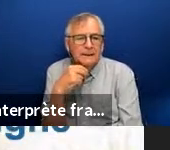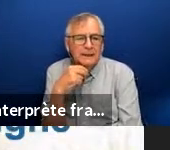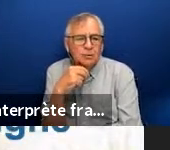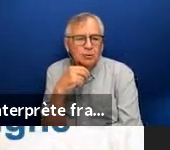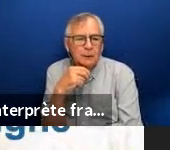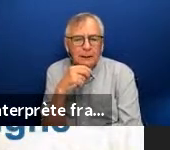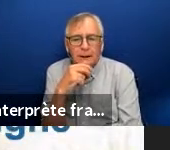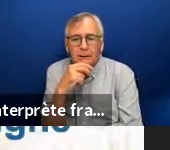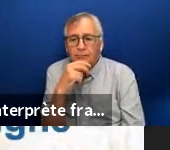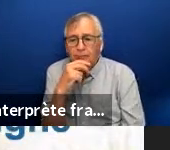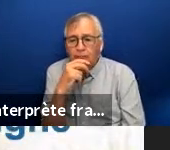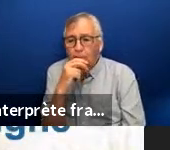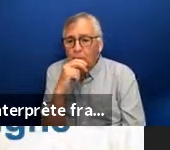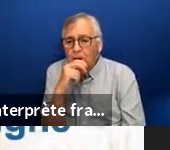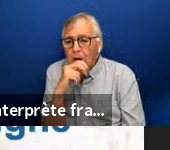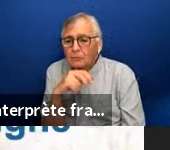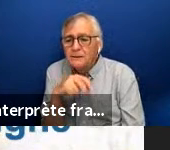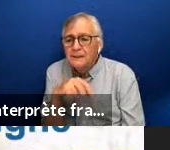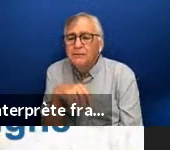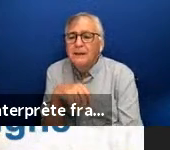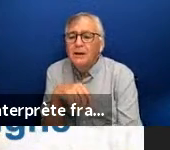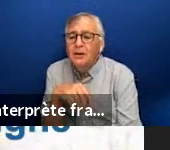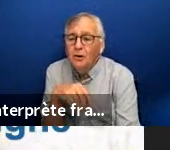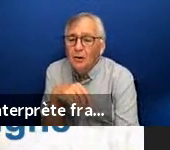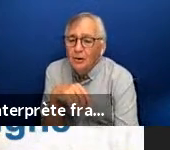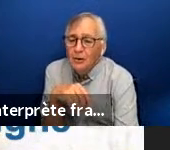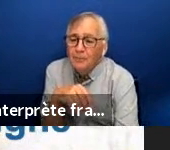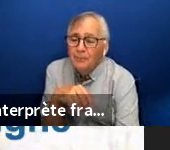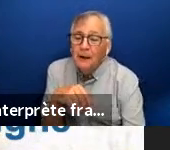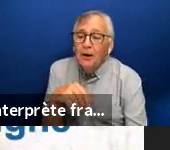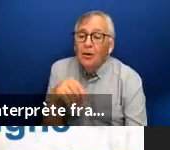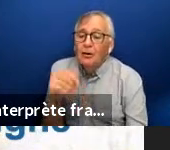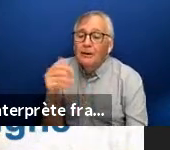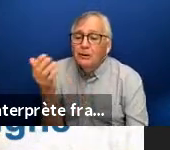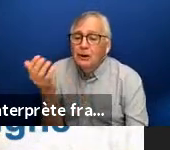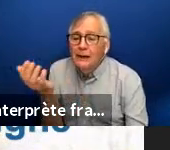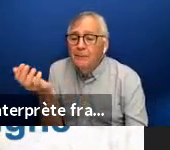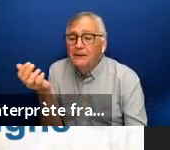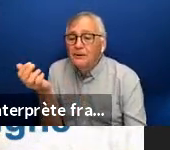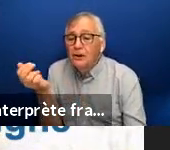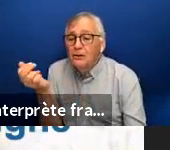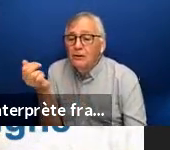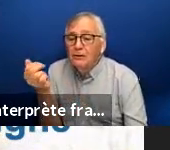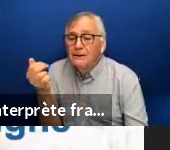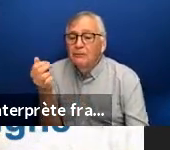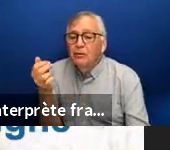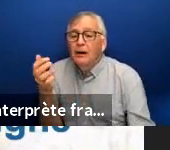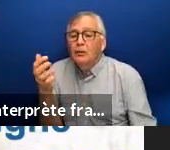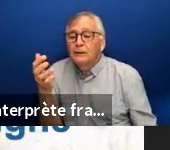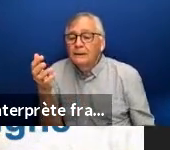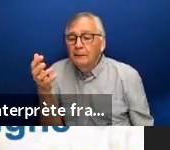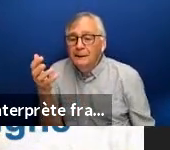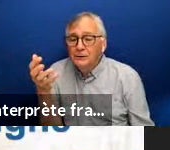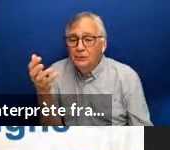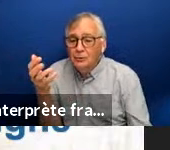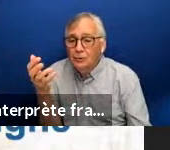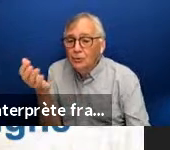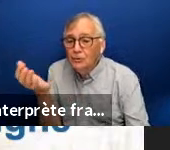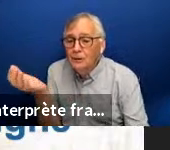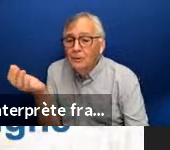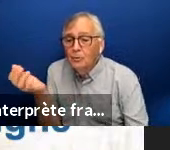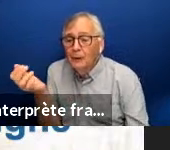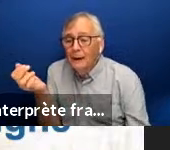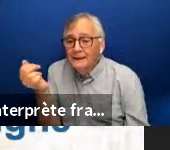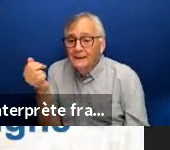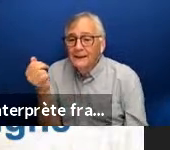Donc, des applications numériques. Vous savez... chez les personnes, si vous rencontrez des personnes